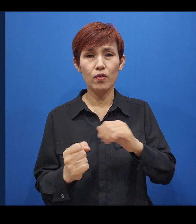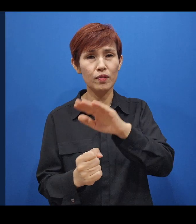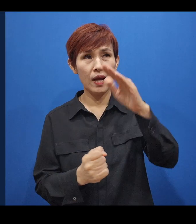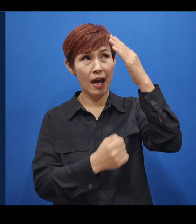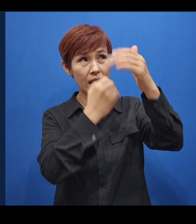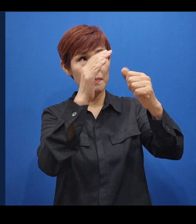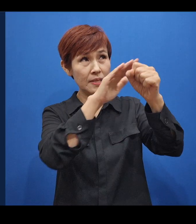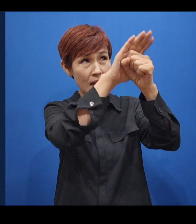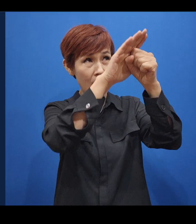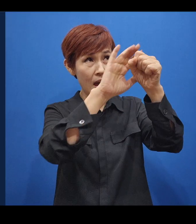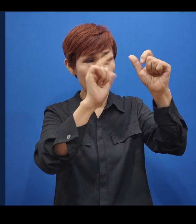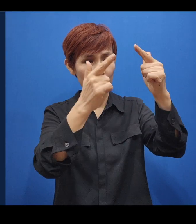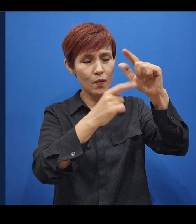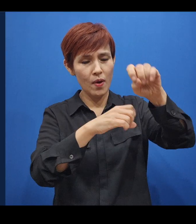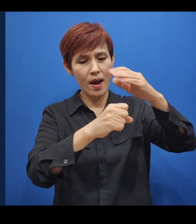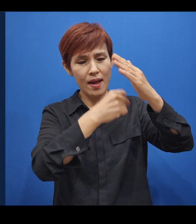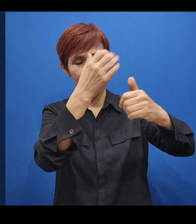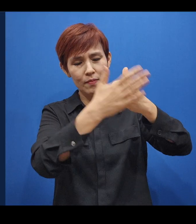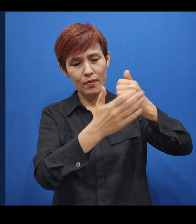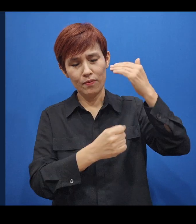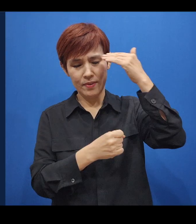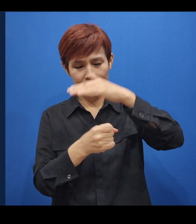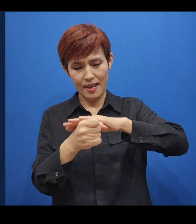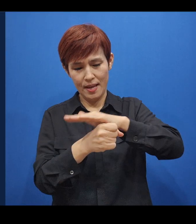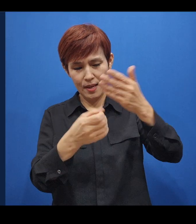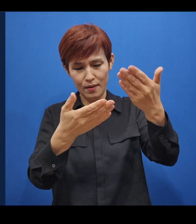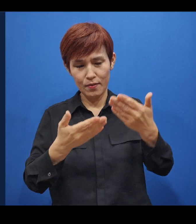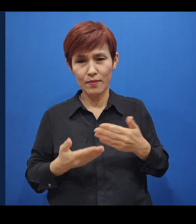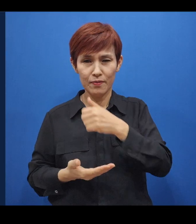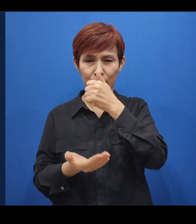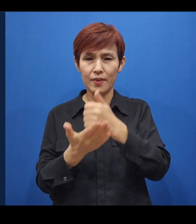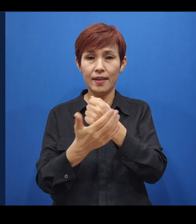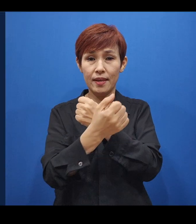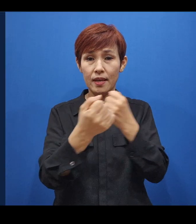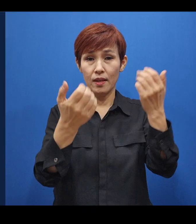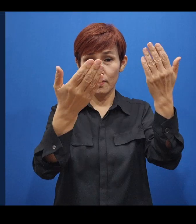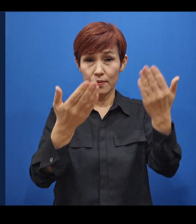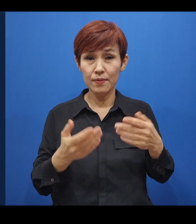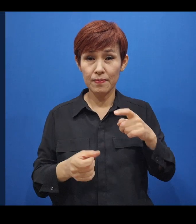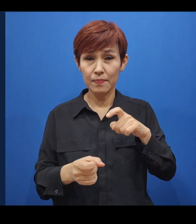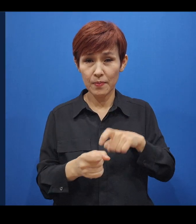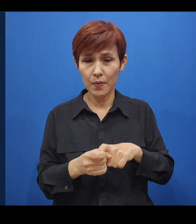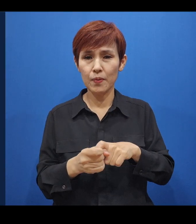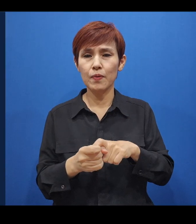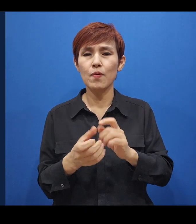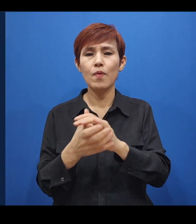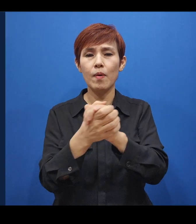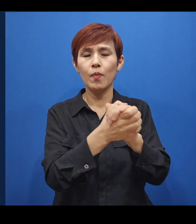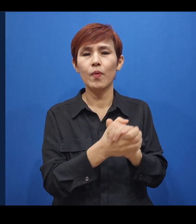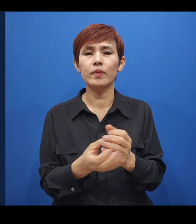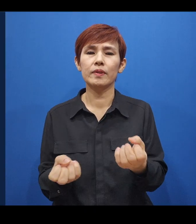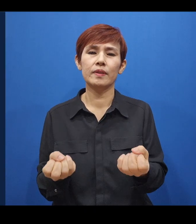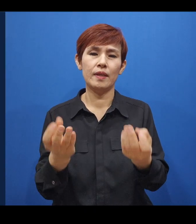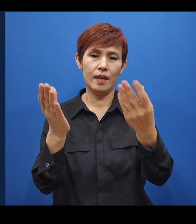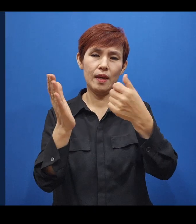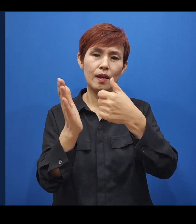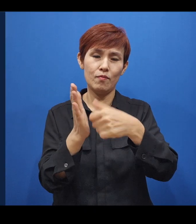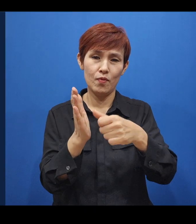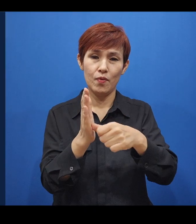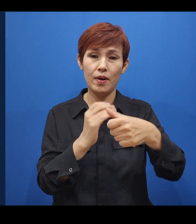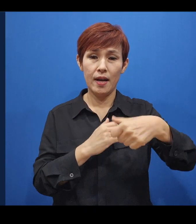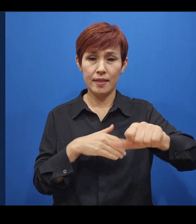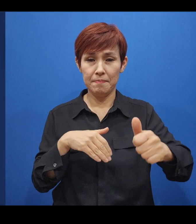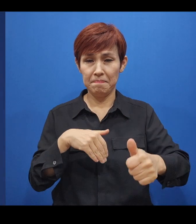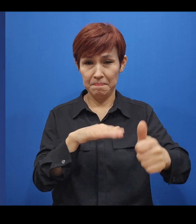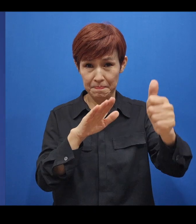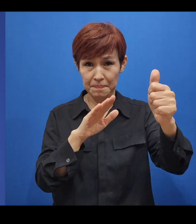아니요 하나님이 우리를 사랑하사 우리 죄를 속하기 위하여 화목제물로 그 아들을